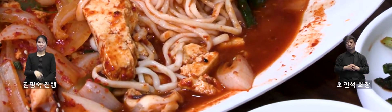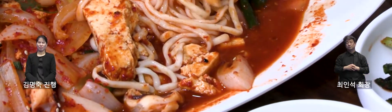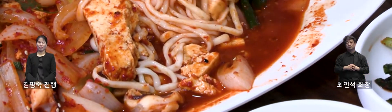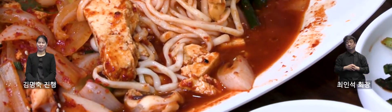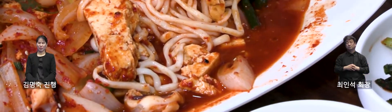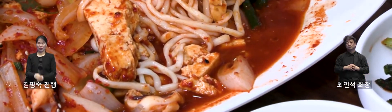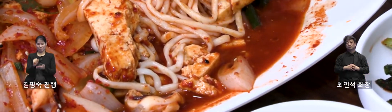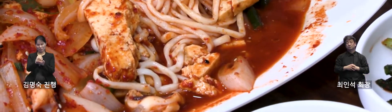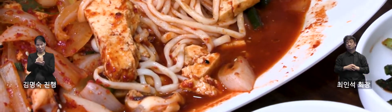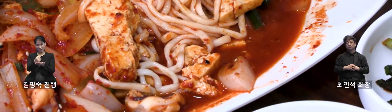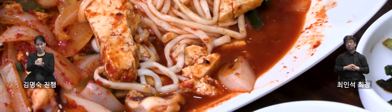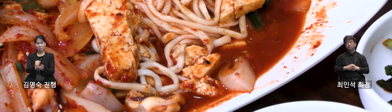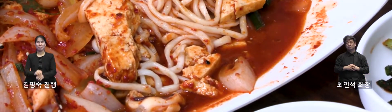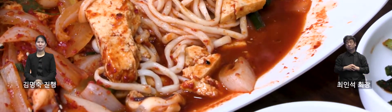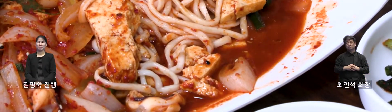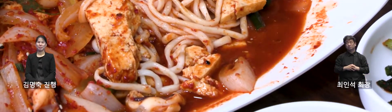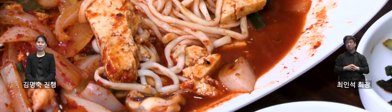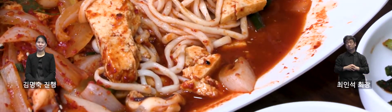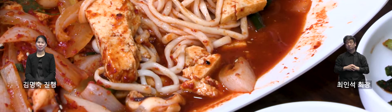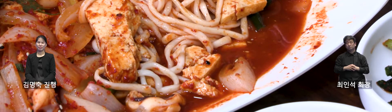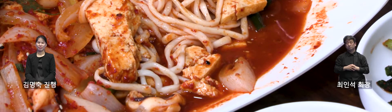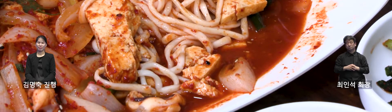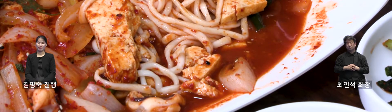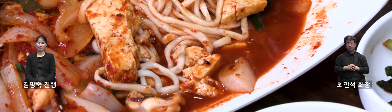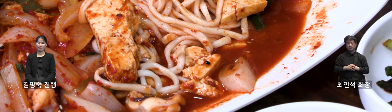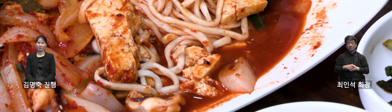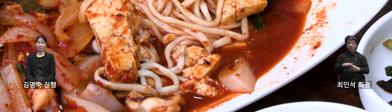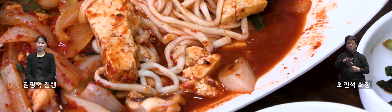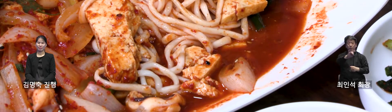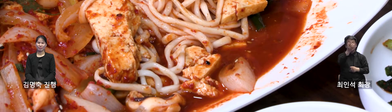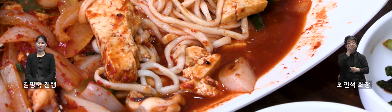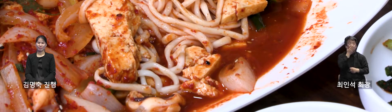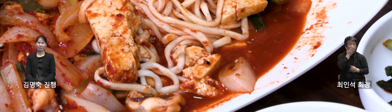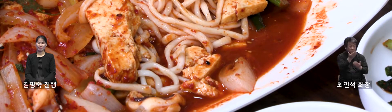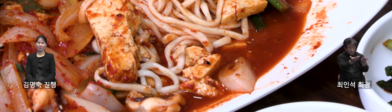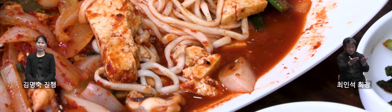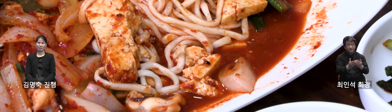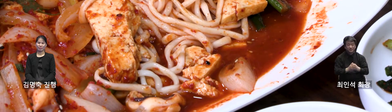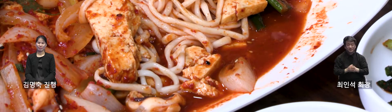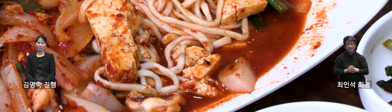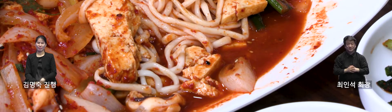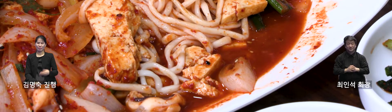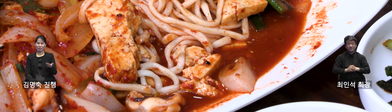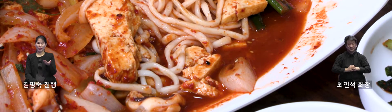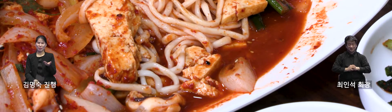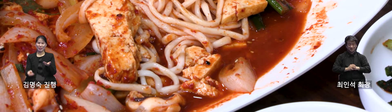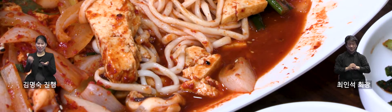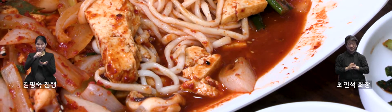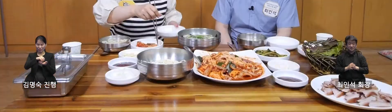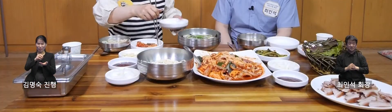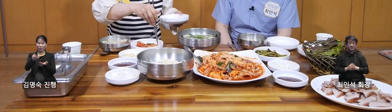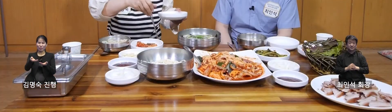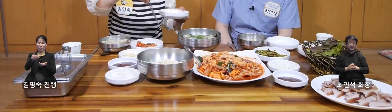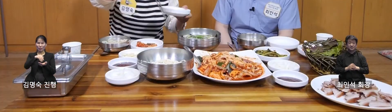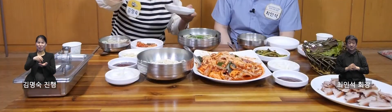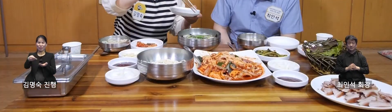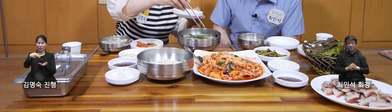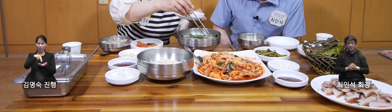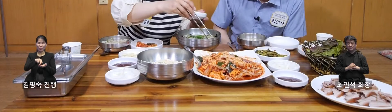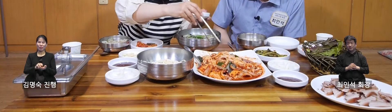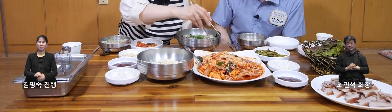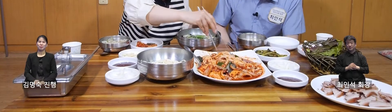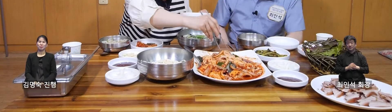요거 비빔을 또, 예, 조금 먼저. 예, 먼저 드십시오. 아유, 앞접시가 또 부족하군요.